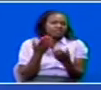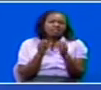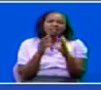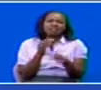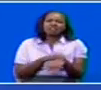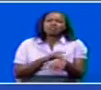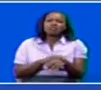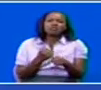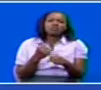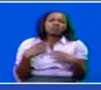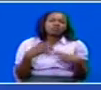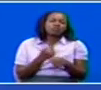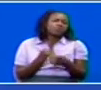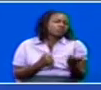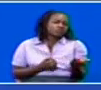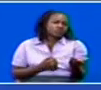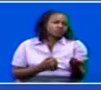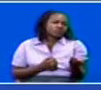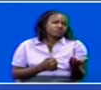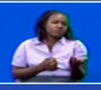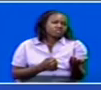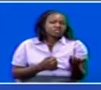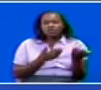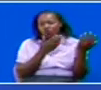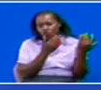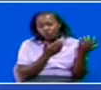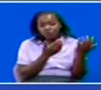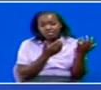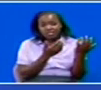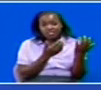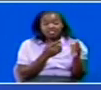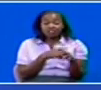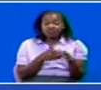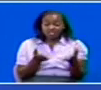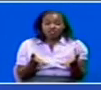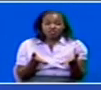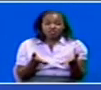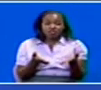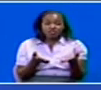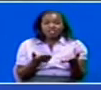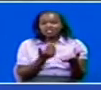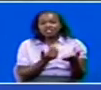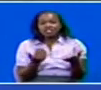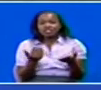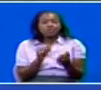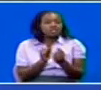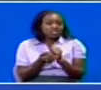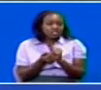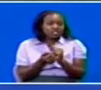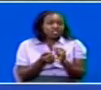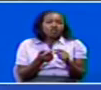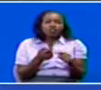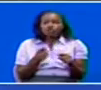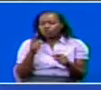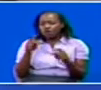doing. So we are just hoping that in the meantime, vitu zitakuwa poa. Kutoka ukumbi mmoja